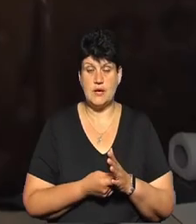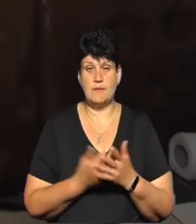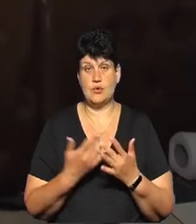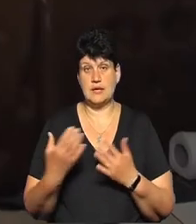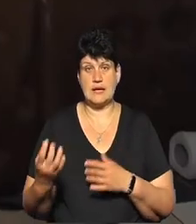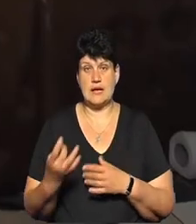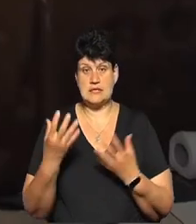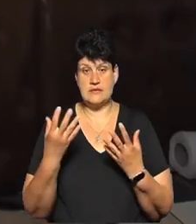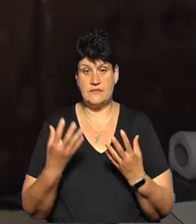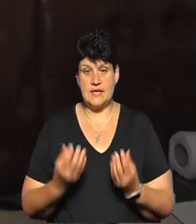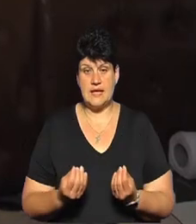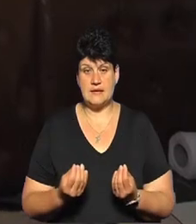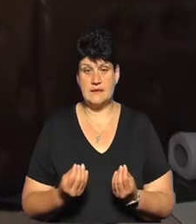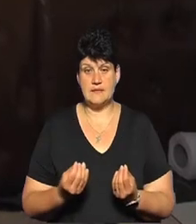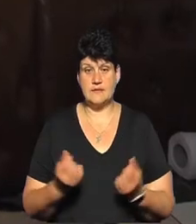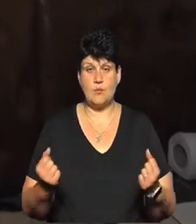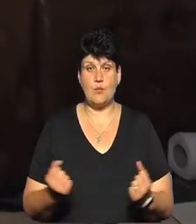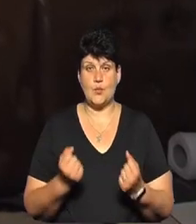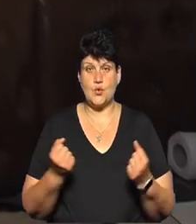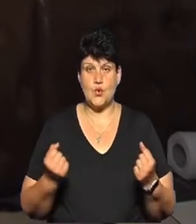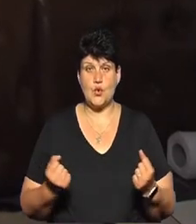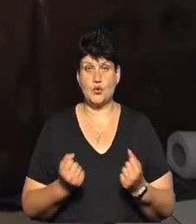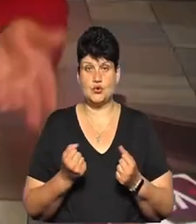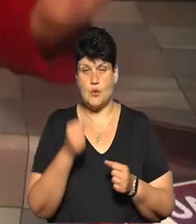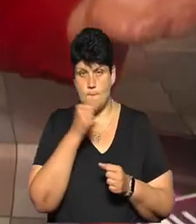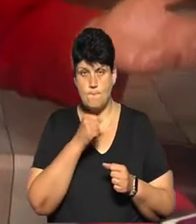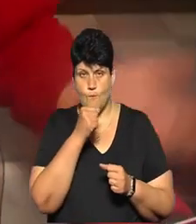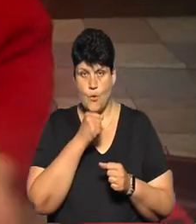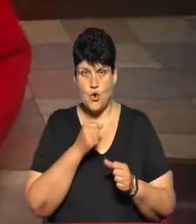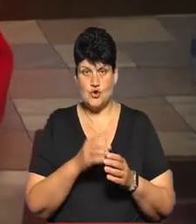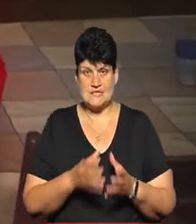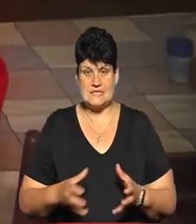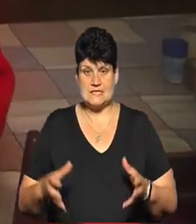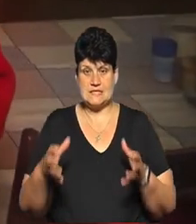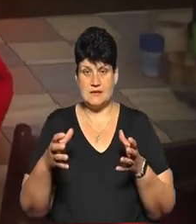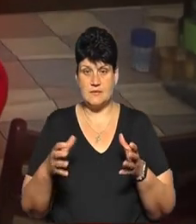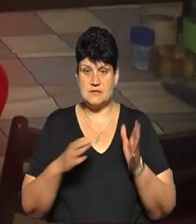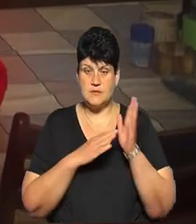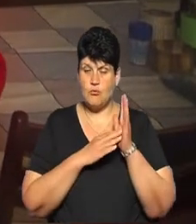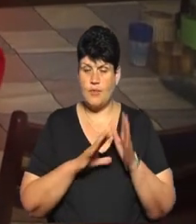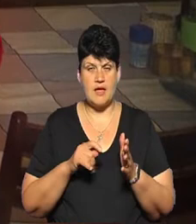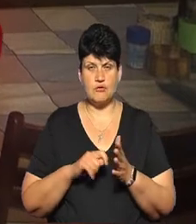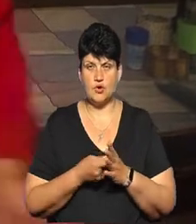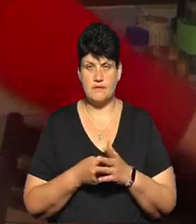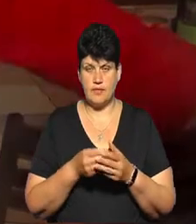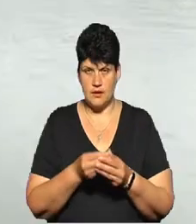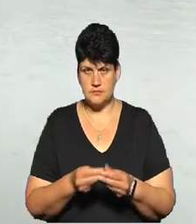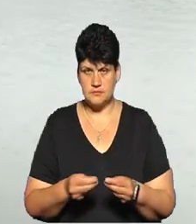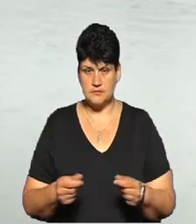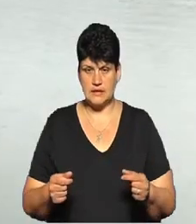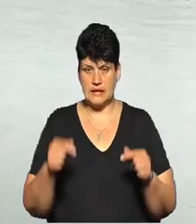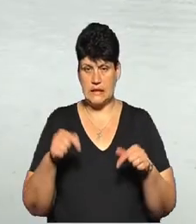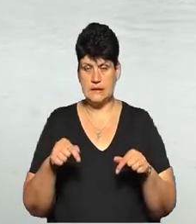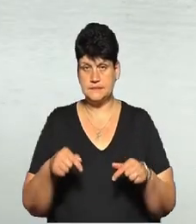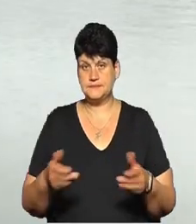його він підхолоджується, що холодильник, що морозилка. За ніч, так як спимо, не включається, морозилка розморожується, трошки підтікає.